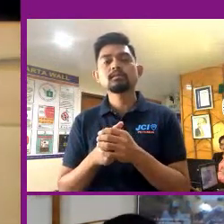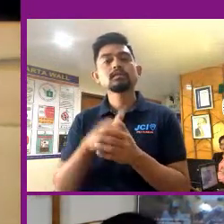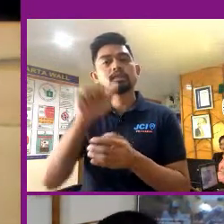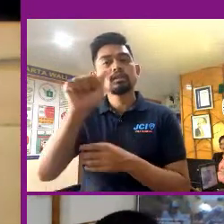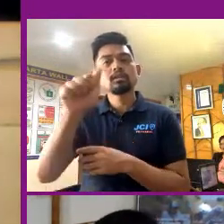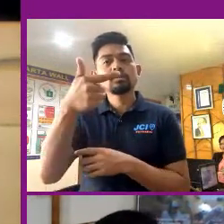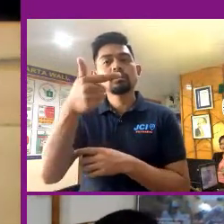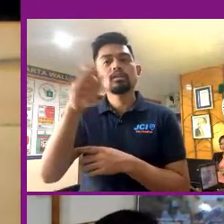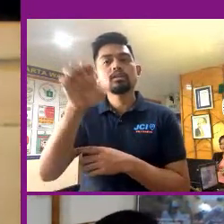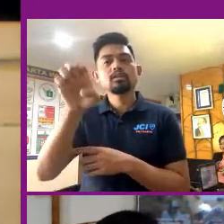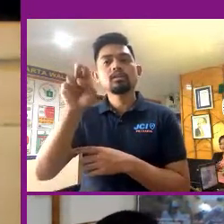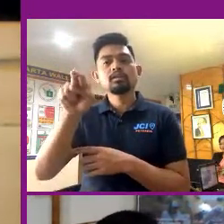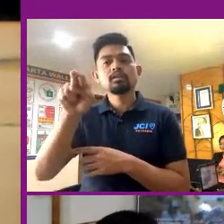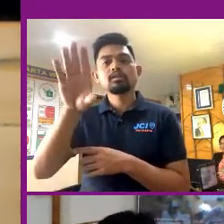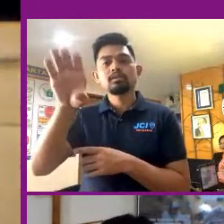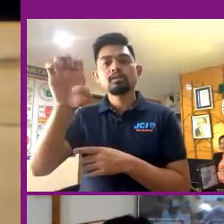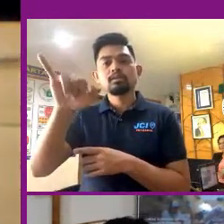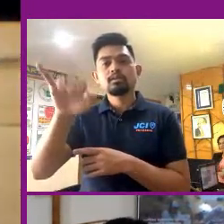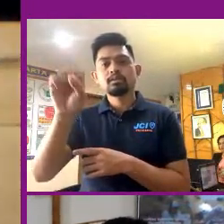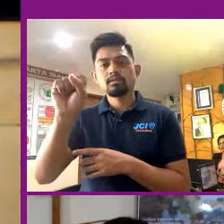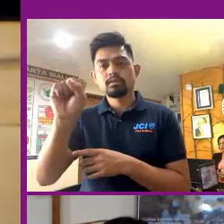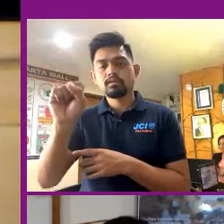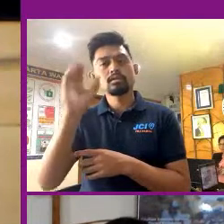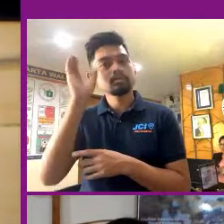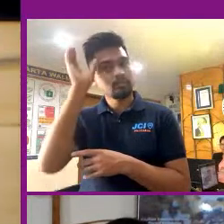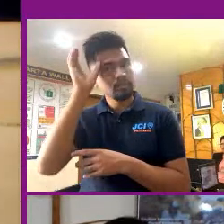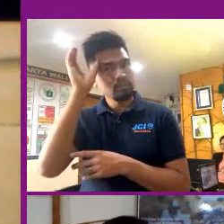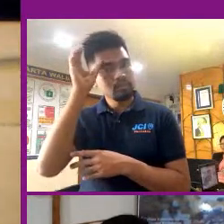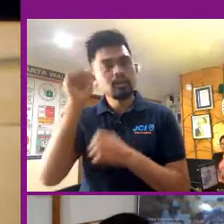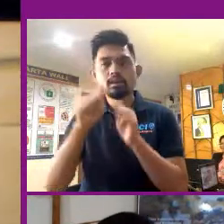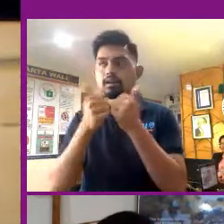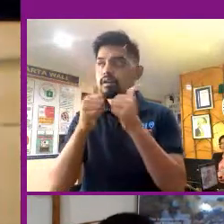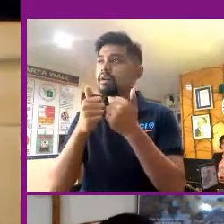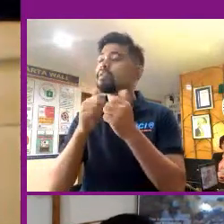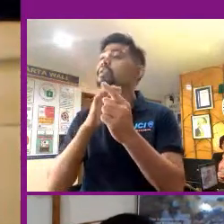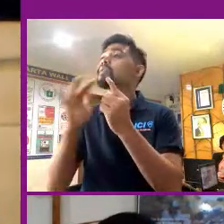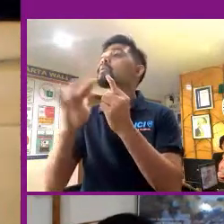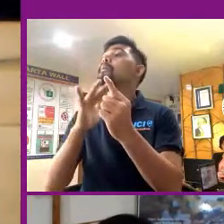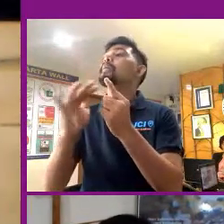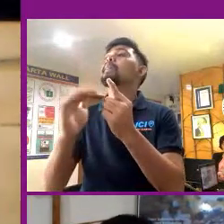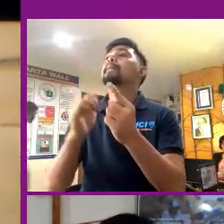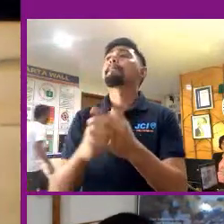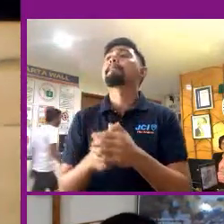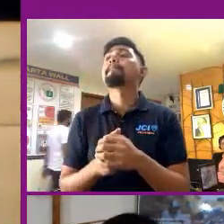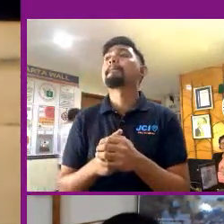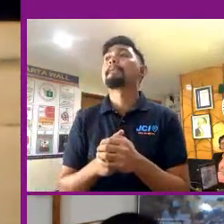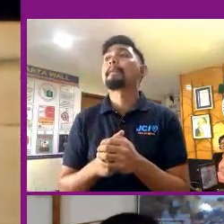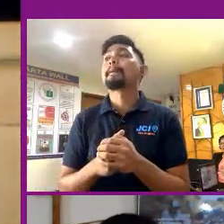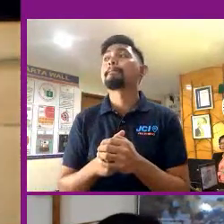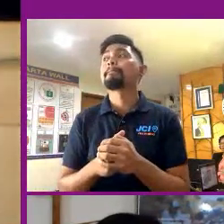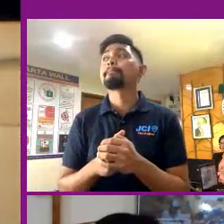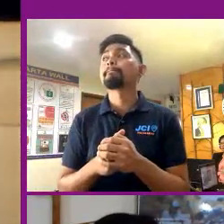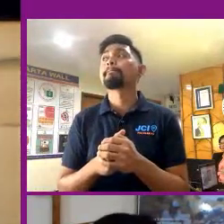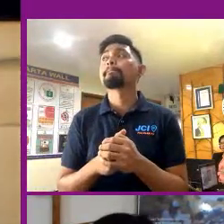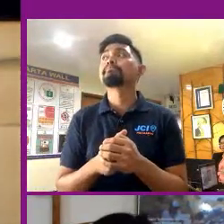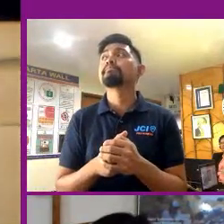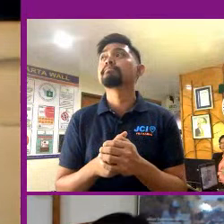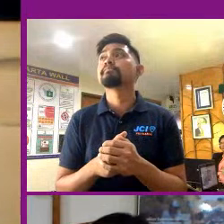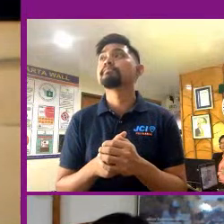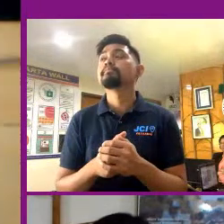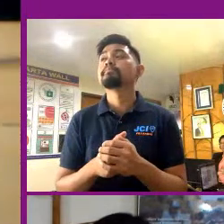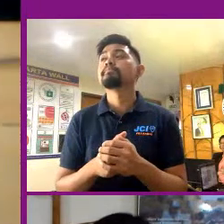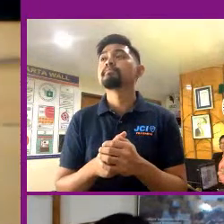concerned should take action on paano natin mamomonitor. Kaya nga po, may ano tayo eh,